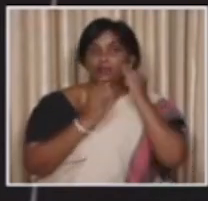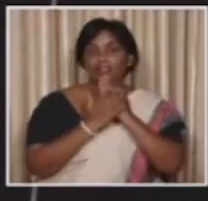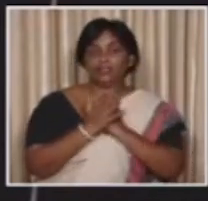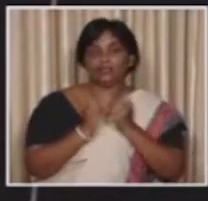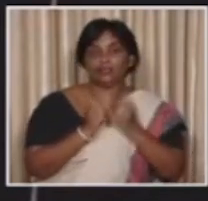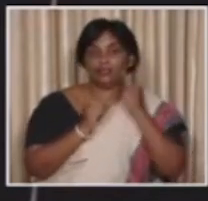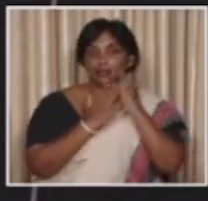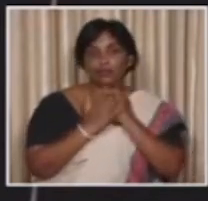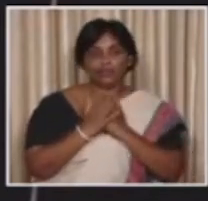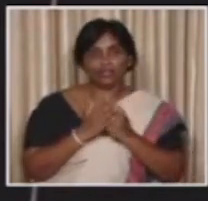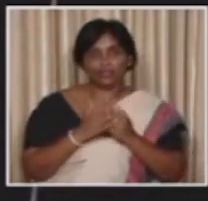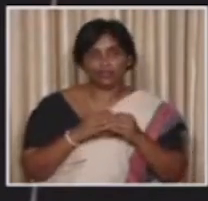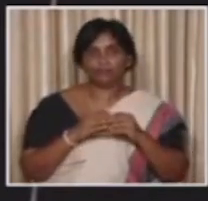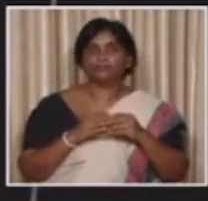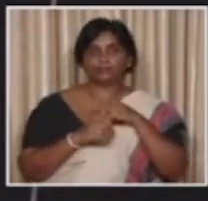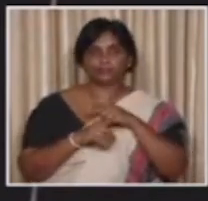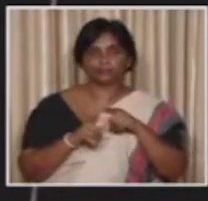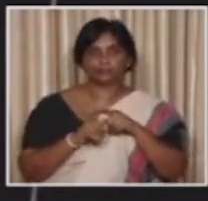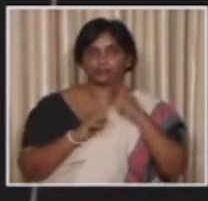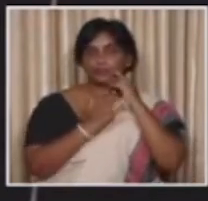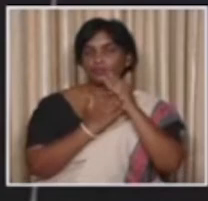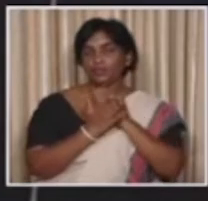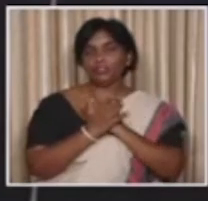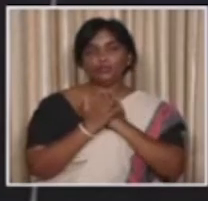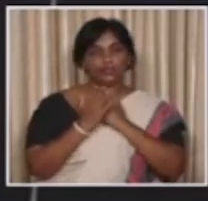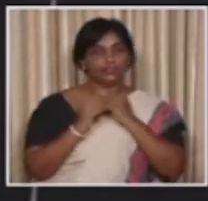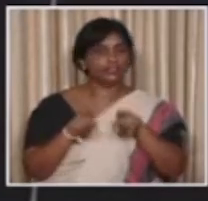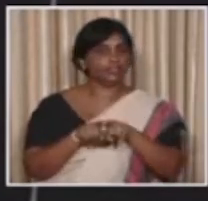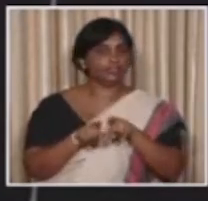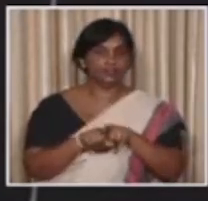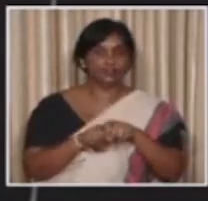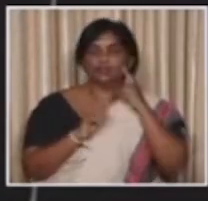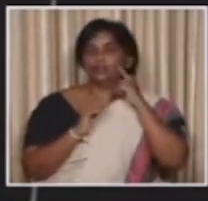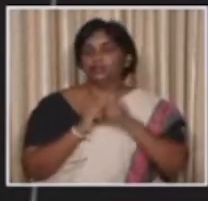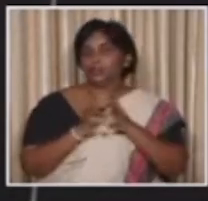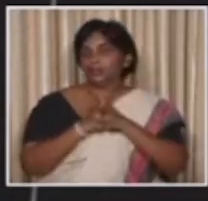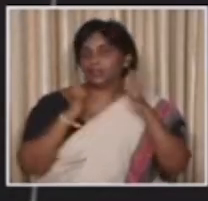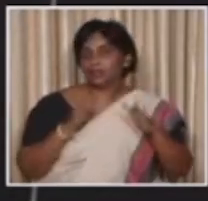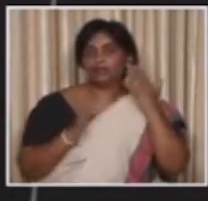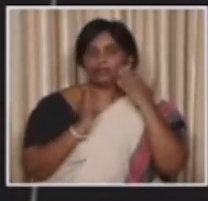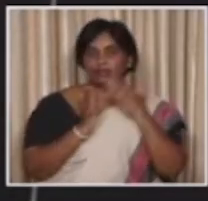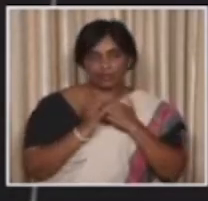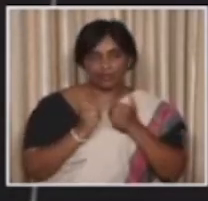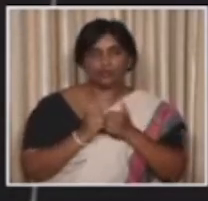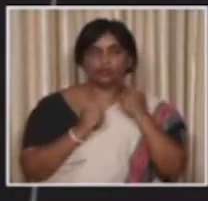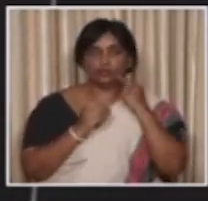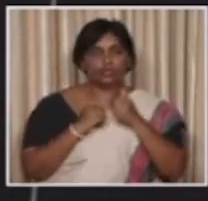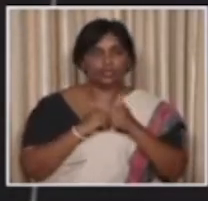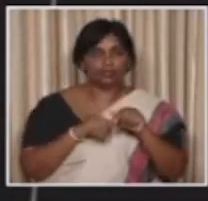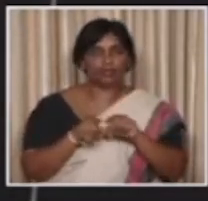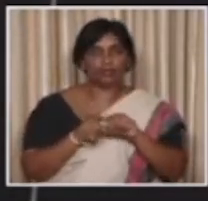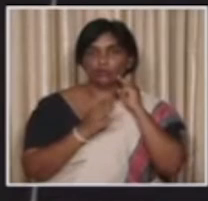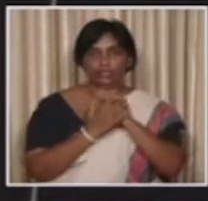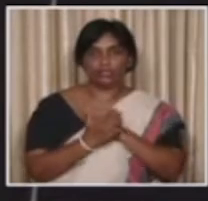ගෙවනවා. මිලියන 22කම රාජ්‍ය ආයතන කීපයක් නඩත්තු කරනවා. ඒ නිසා විශාල මුදලක් පෞගේ කාලේ කනිජ තෙල් සංස්ථාවට විදුලි